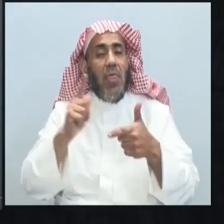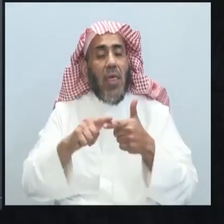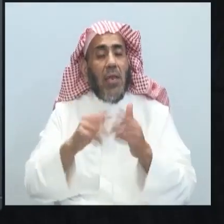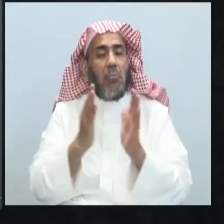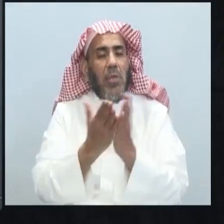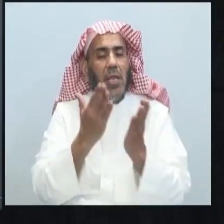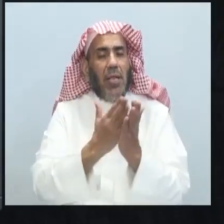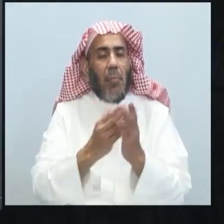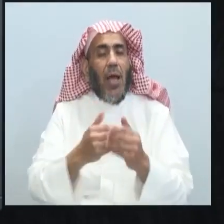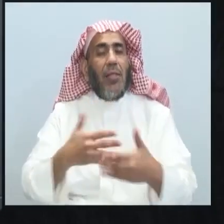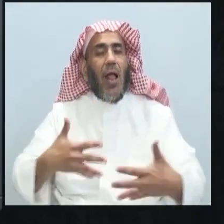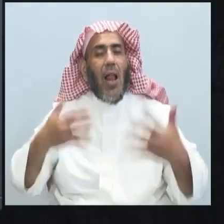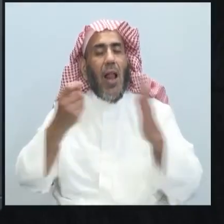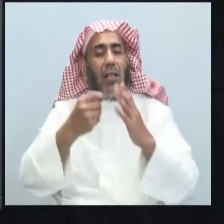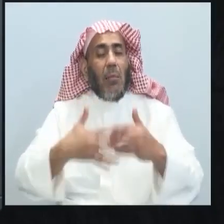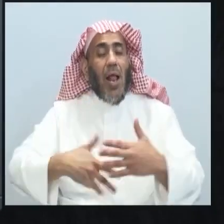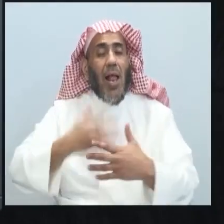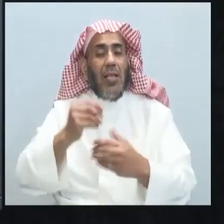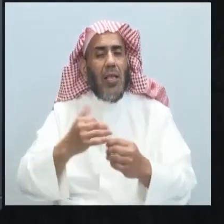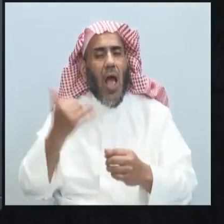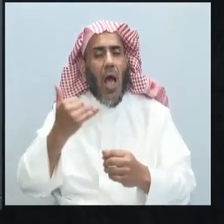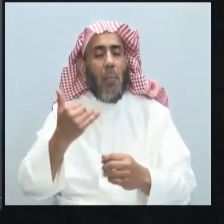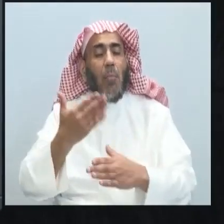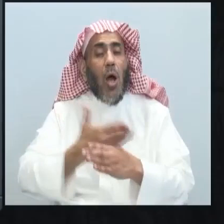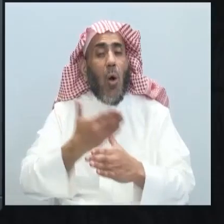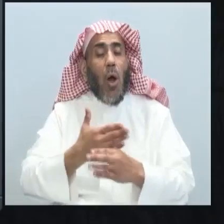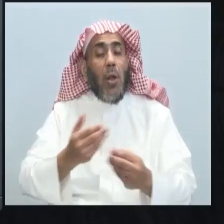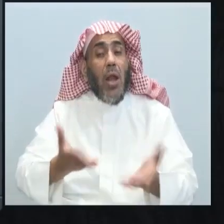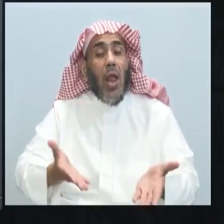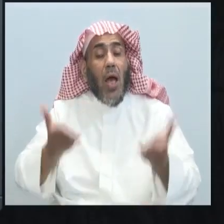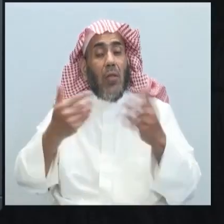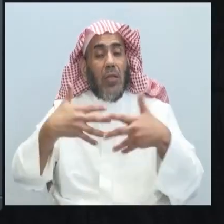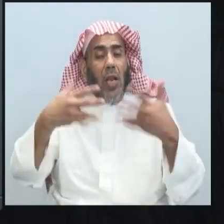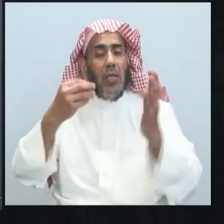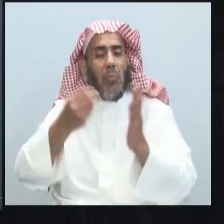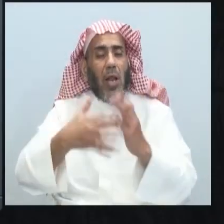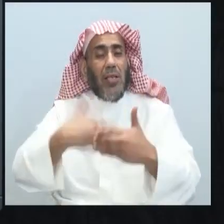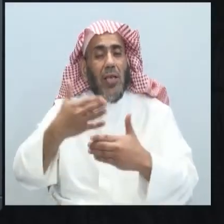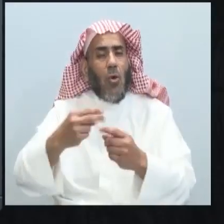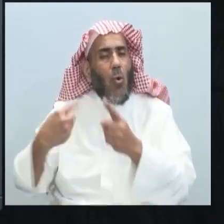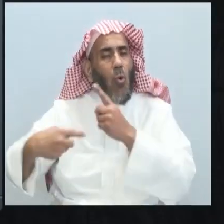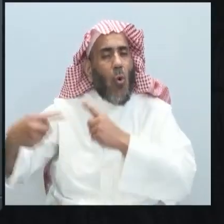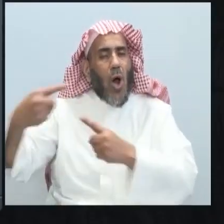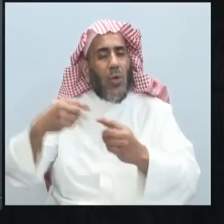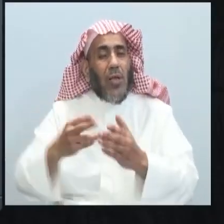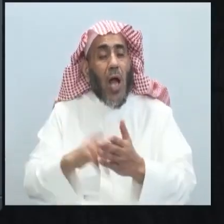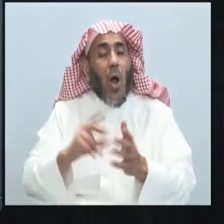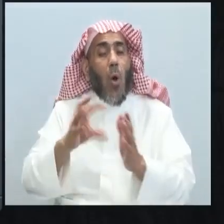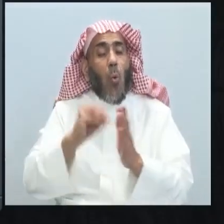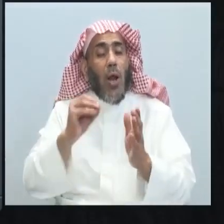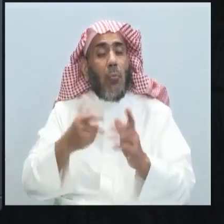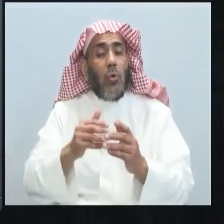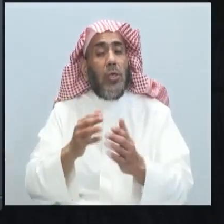الكتاب والحديث فيه عن ادب الحديث بدانا باهم عوامل نهضه الادب الحديث وعرفنا ايضا اهم تلك العوامل وعودتها ايضا ذكرنا اول نموذج